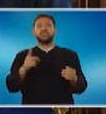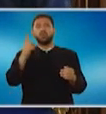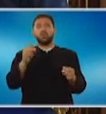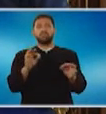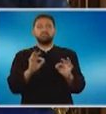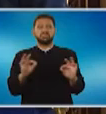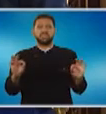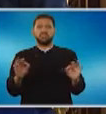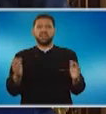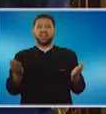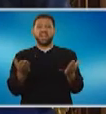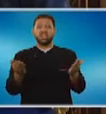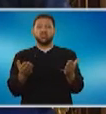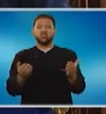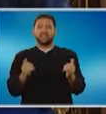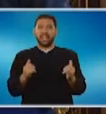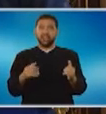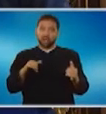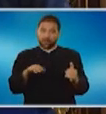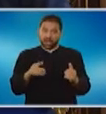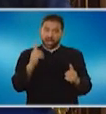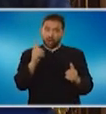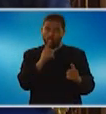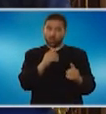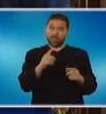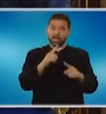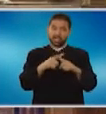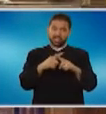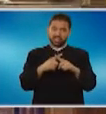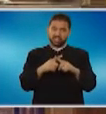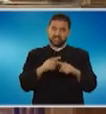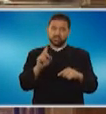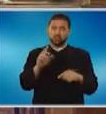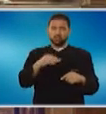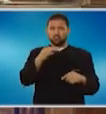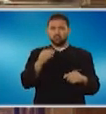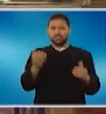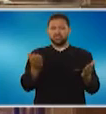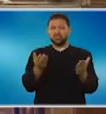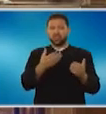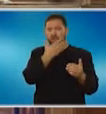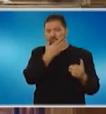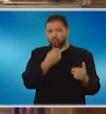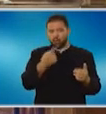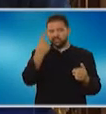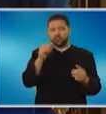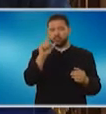pornesc aceste interdicții pentru unii. Nu vorbim de simplă lectură, de citire frumoasă a unui text,